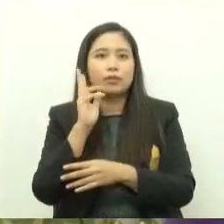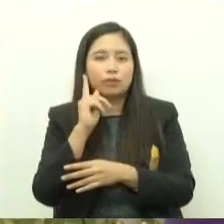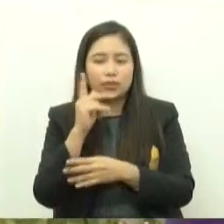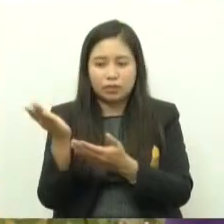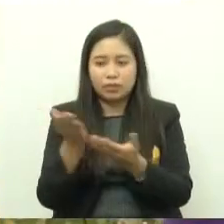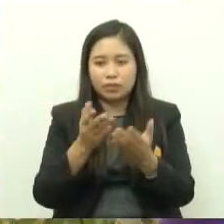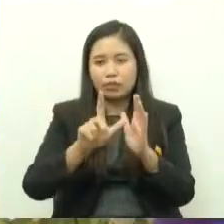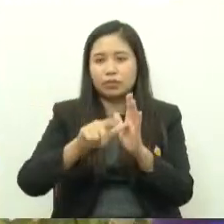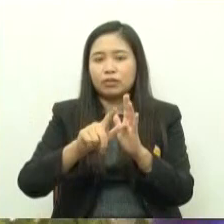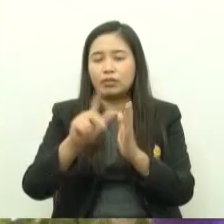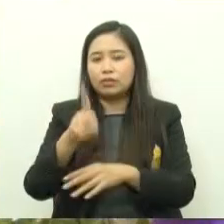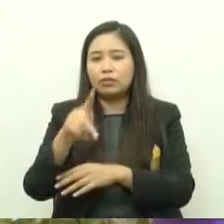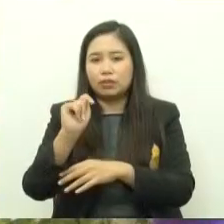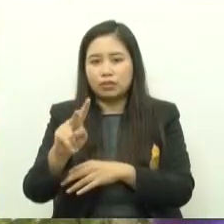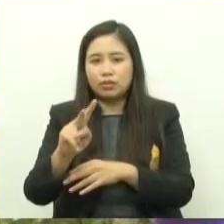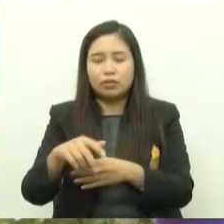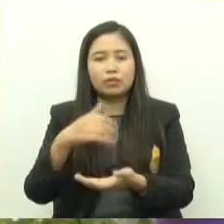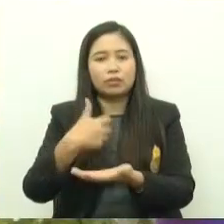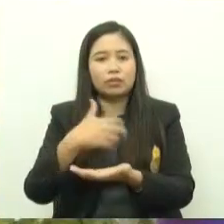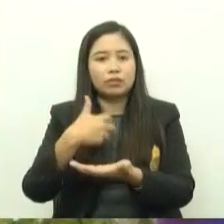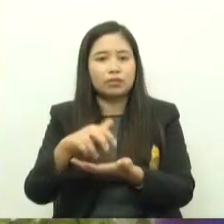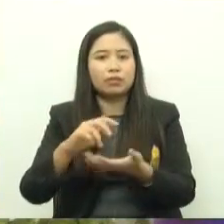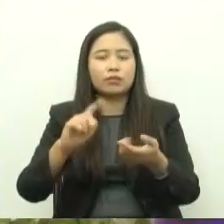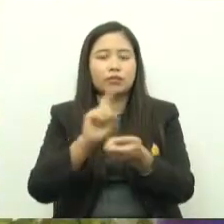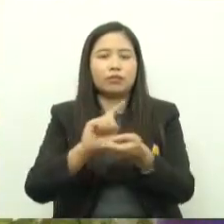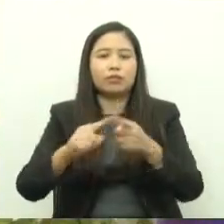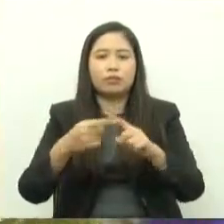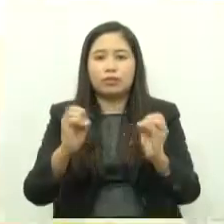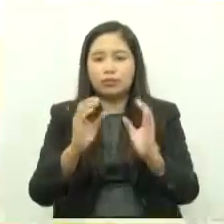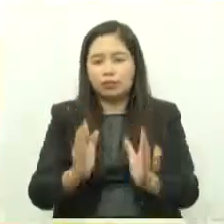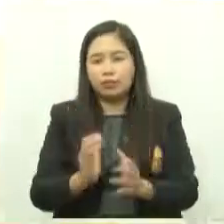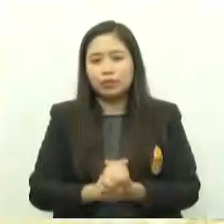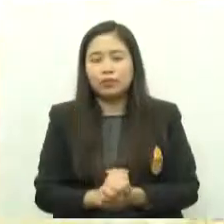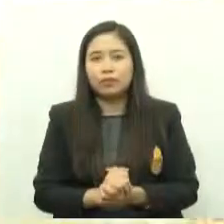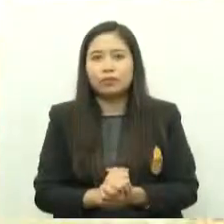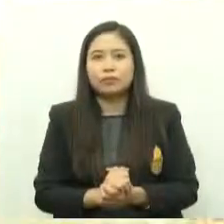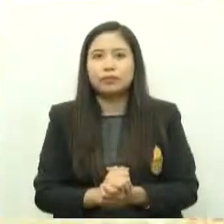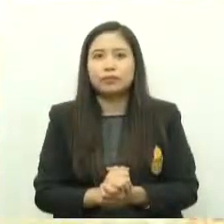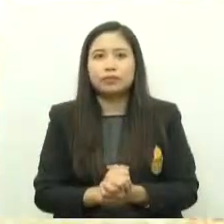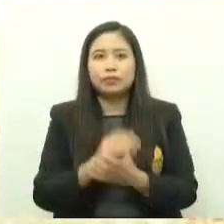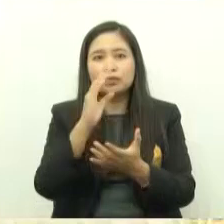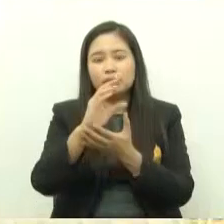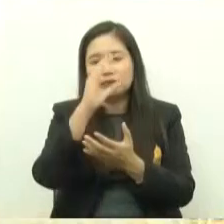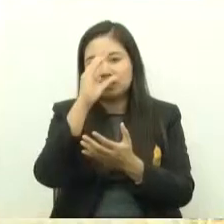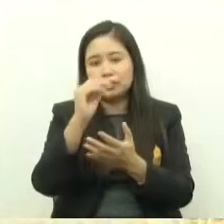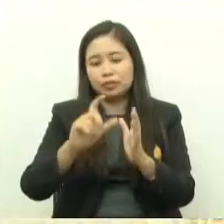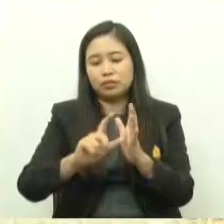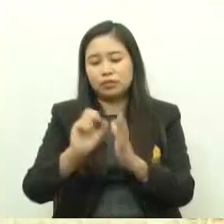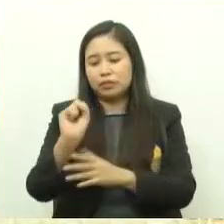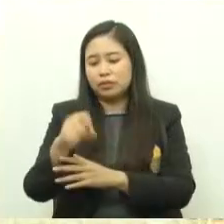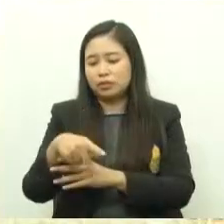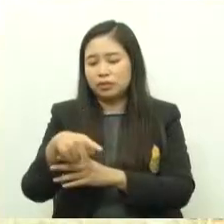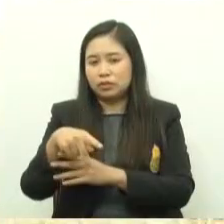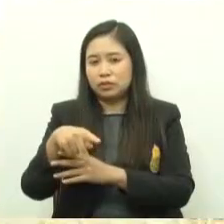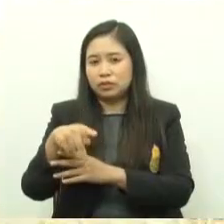เลขานะครับได้พบปะกับเพื่อนครูก่อนนะครับขอเรียนเชิญท่านเลขาครับครับเรียนท่านผู้การสำนักงานเขตพื้นที่การศึกษา